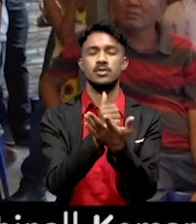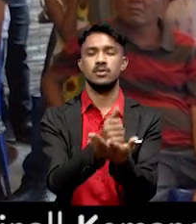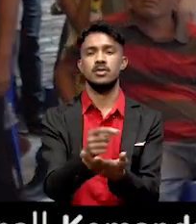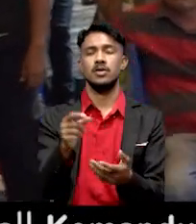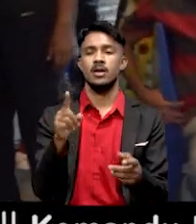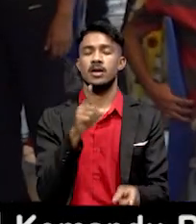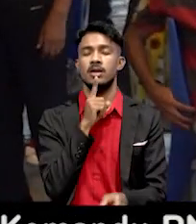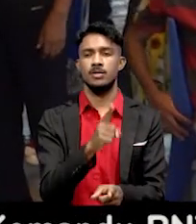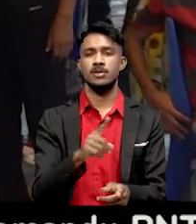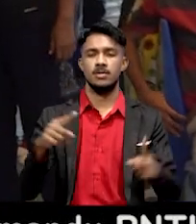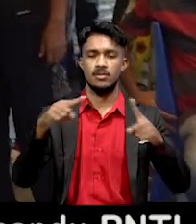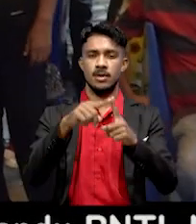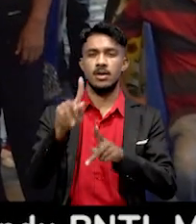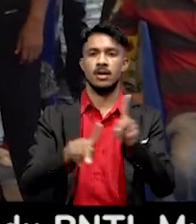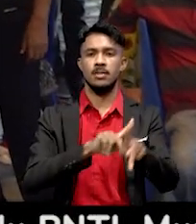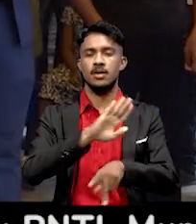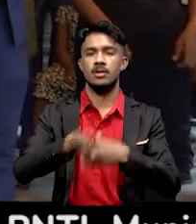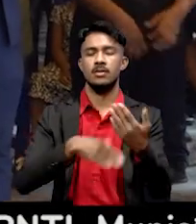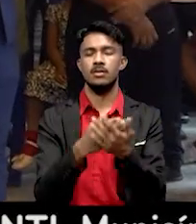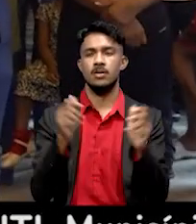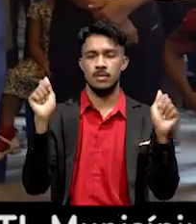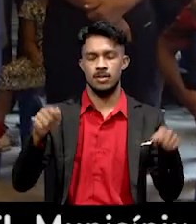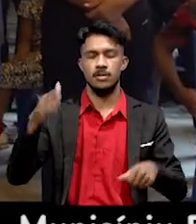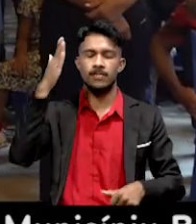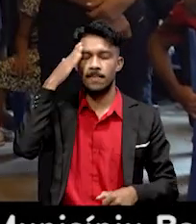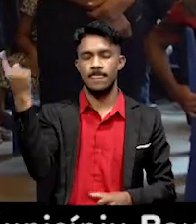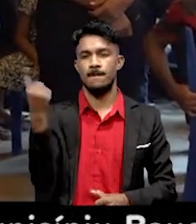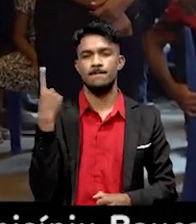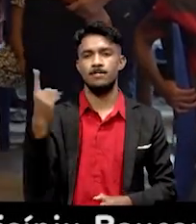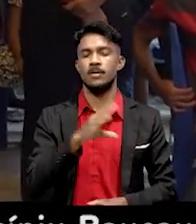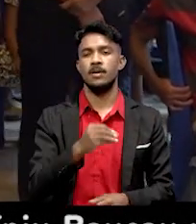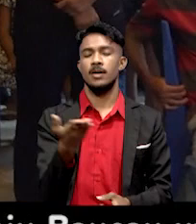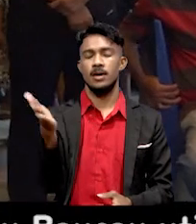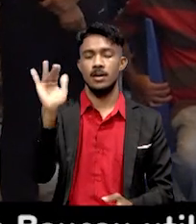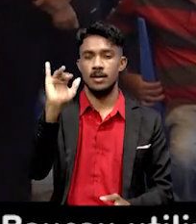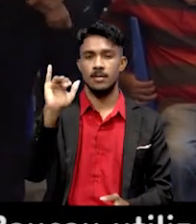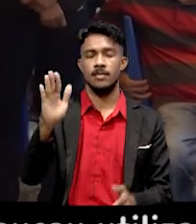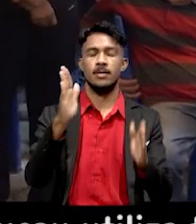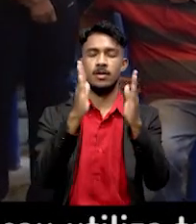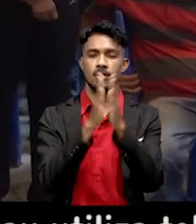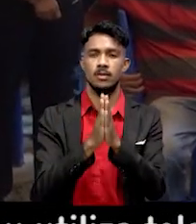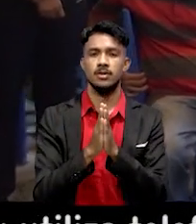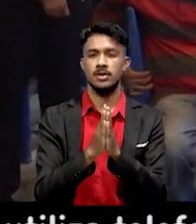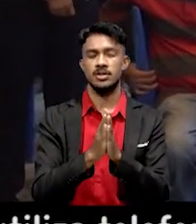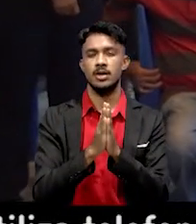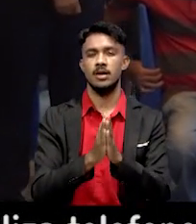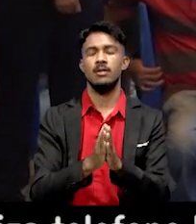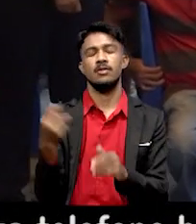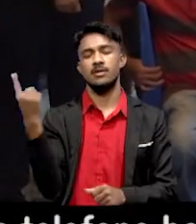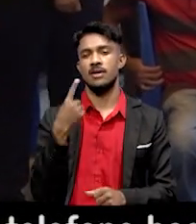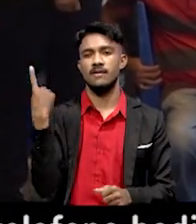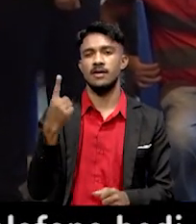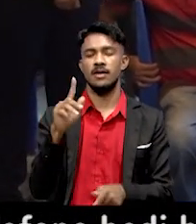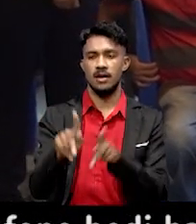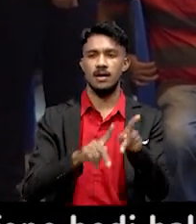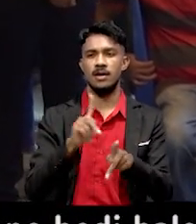populasau sira sempre hata. Ia i mini orasau. Reza na fati. Ba e ma sira lara